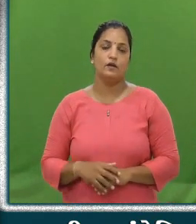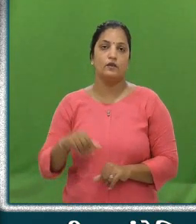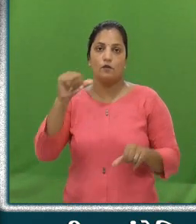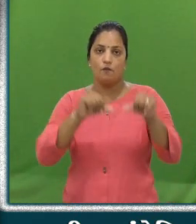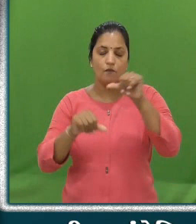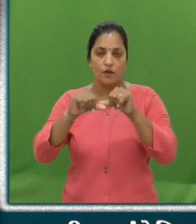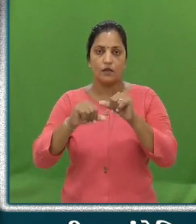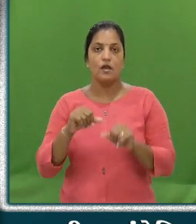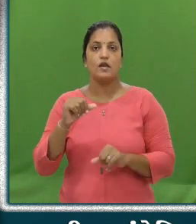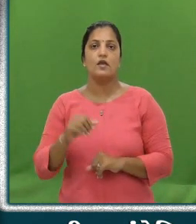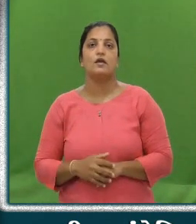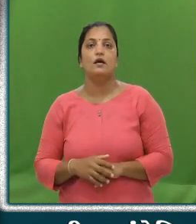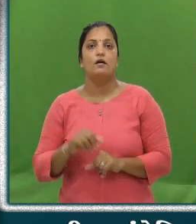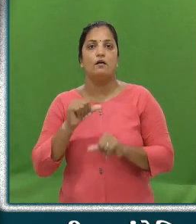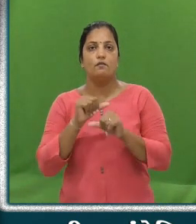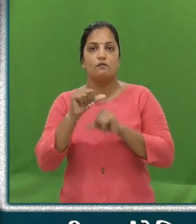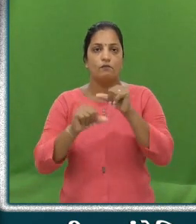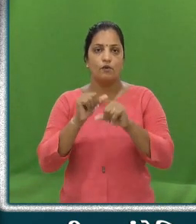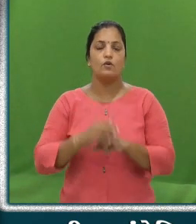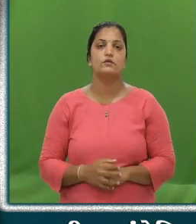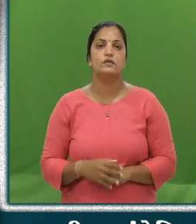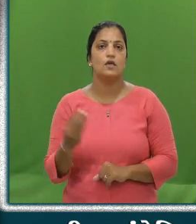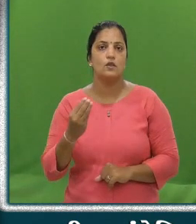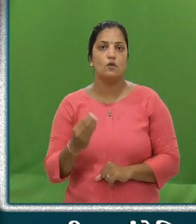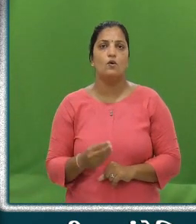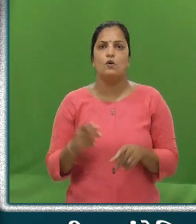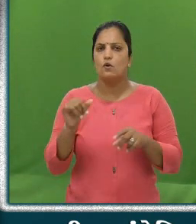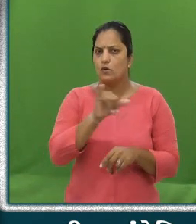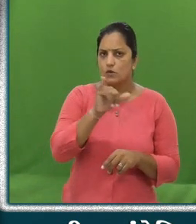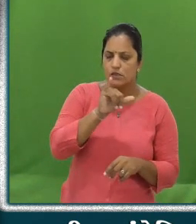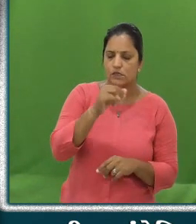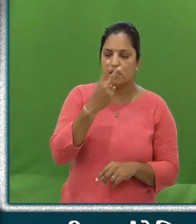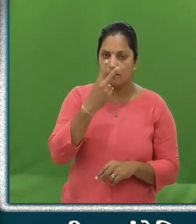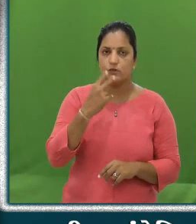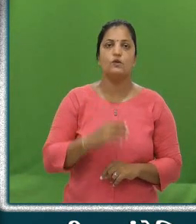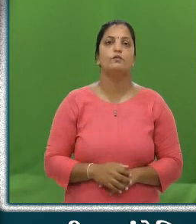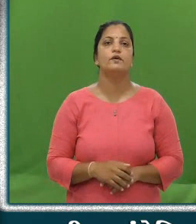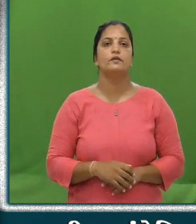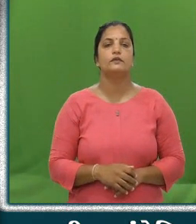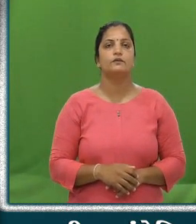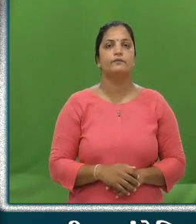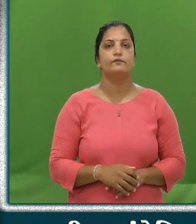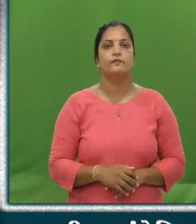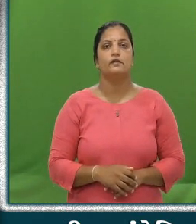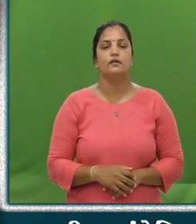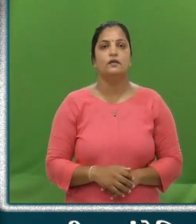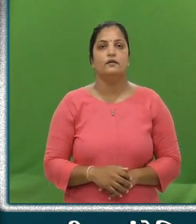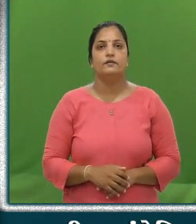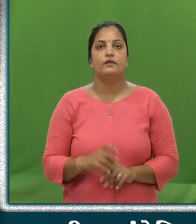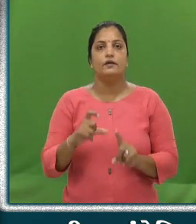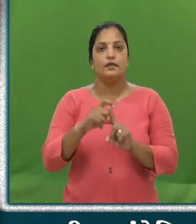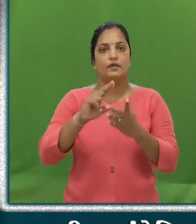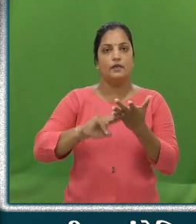નિર્માણની પ્રોસેસ થતી હોય તો એ નિર્માણની અંદર કેટલીક પ્રતિકૃતિની અંદર ત્રુટી થતી હોય તો અને બીજું જે કહેવામાં આવે